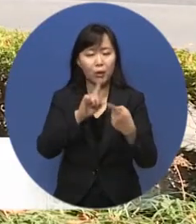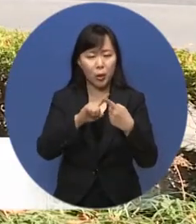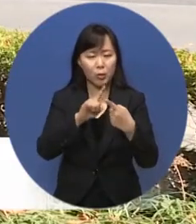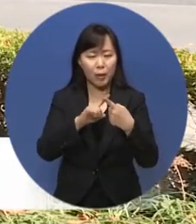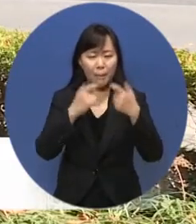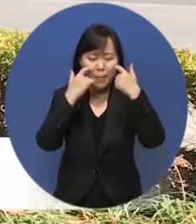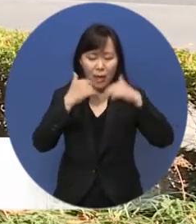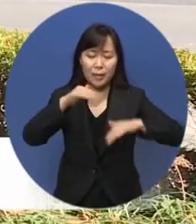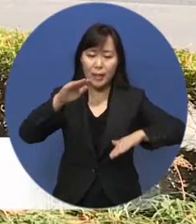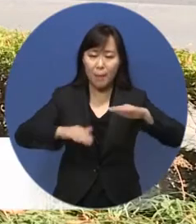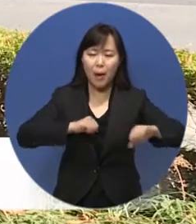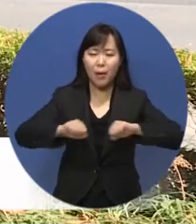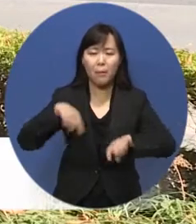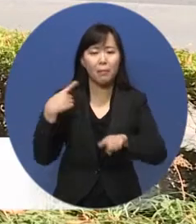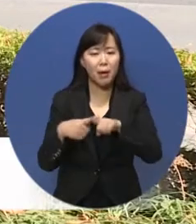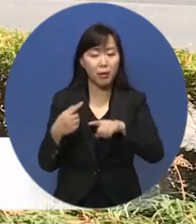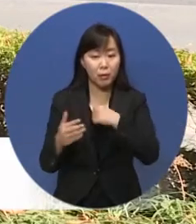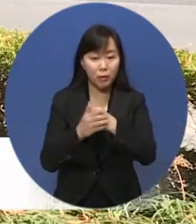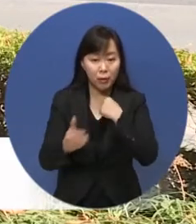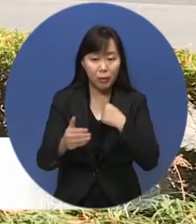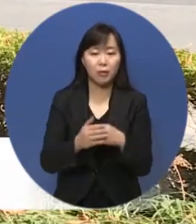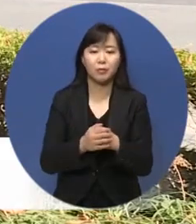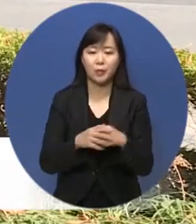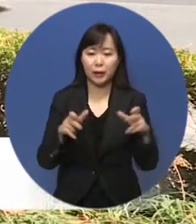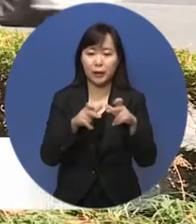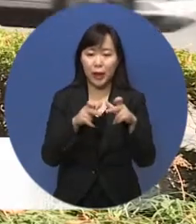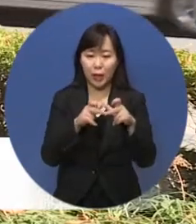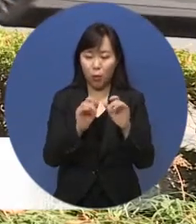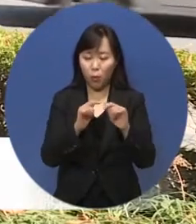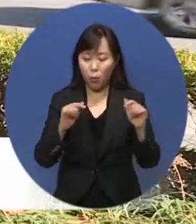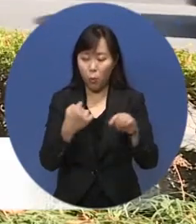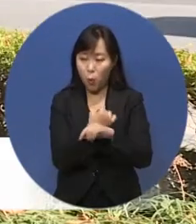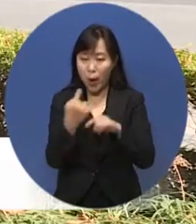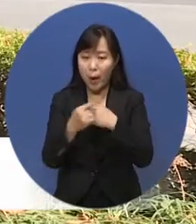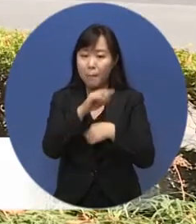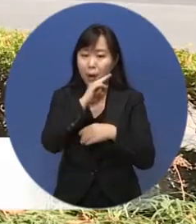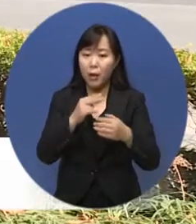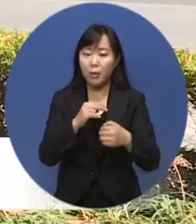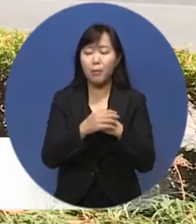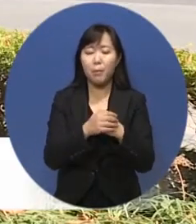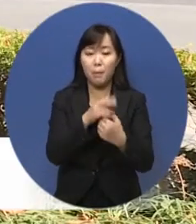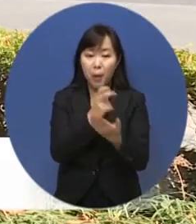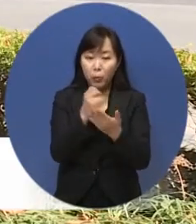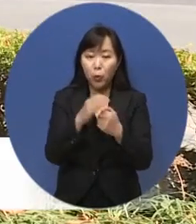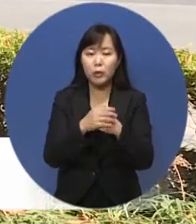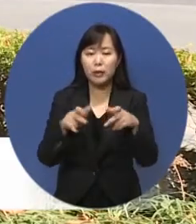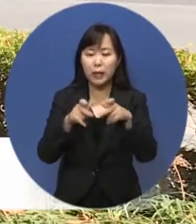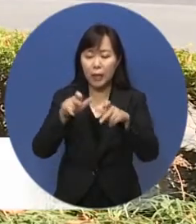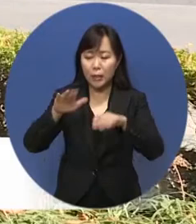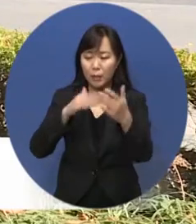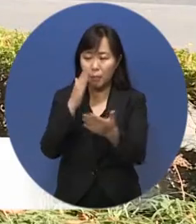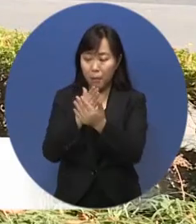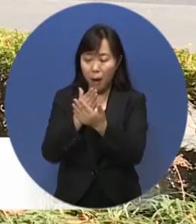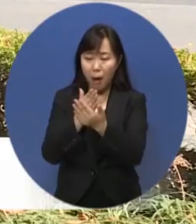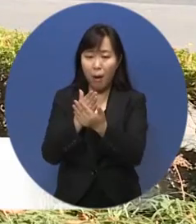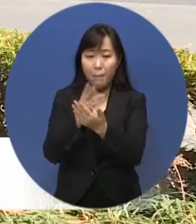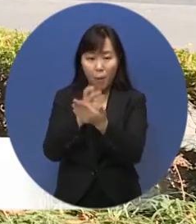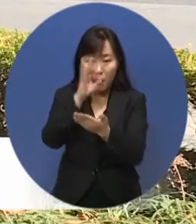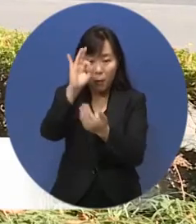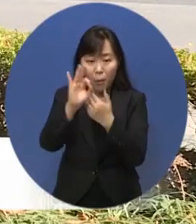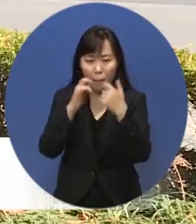명백한 차별행위이기 때문에 이 장애인 등 편의법뿐만이 아니라 장애인차별금지법으로 봤을 때